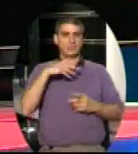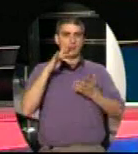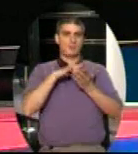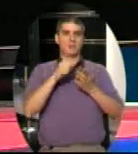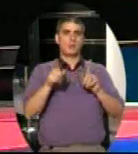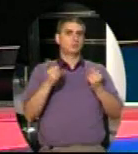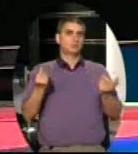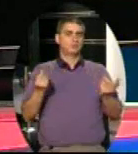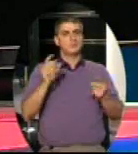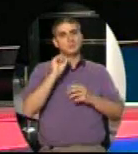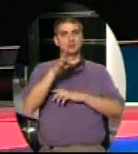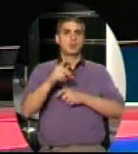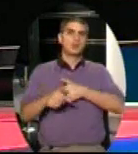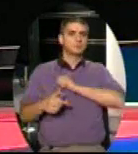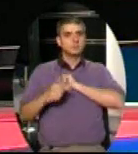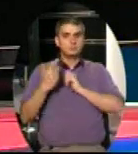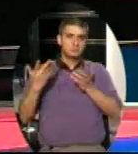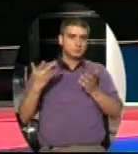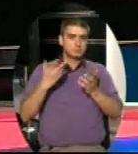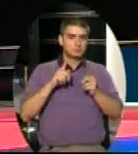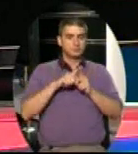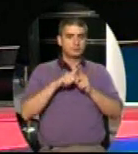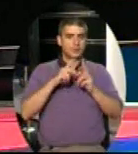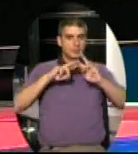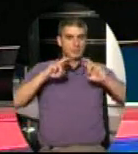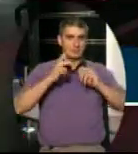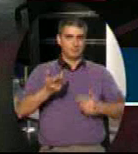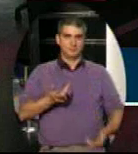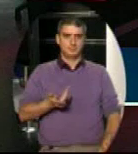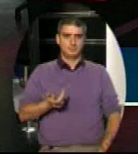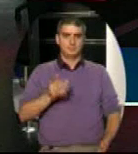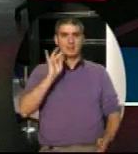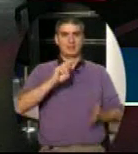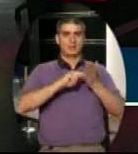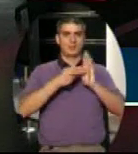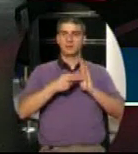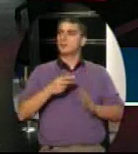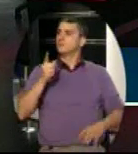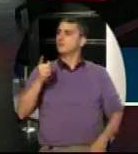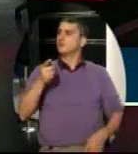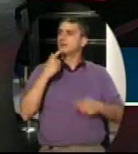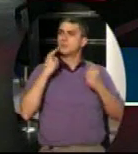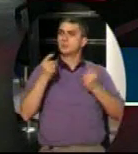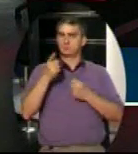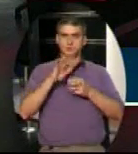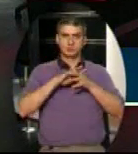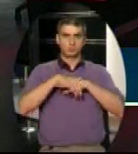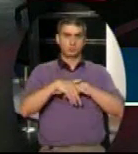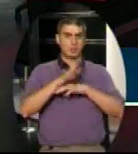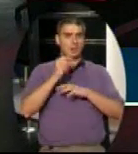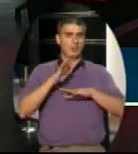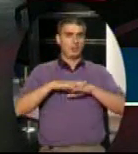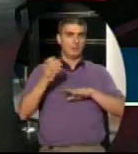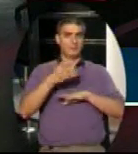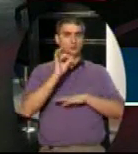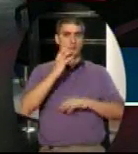כזה שבו שולחים סוכנים מדיחים כנגד... כנגד פוליטיקאים. כן, אגב, הפרסום הזה ישפיע על מינויו